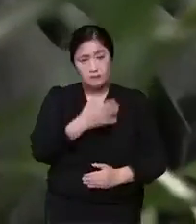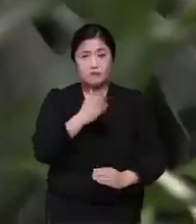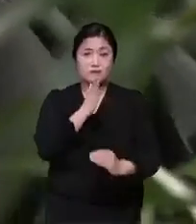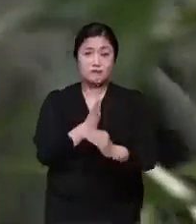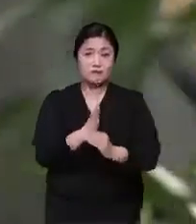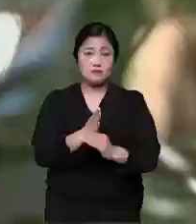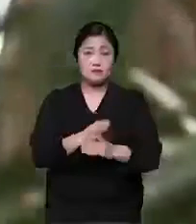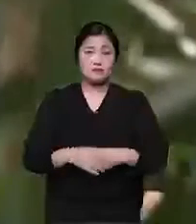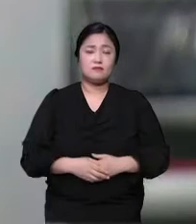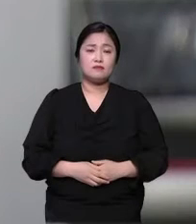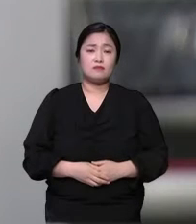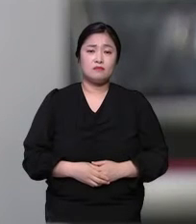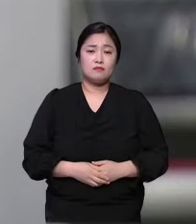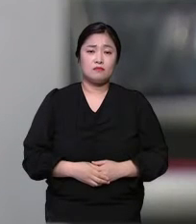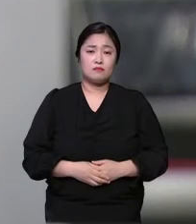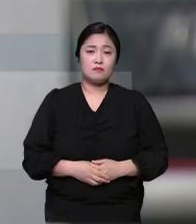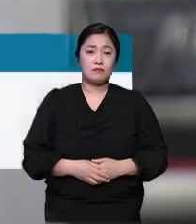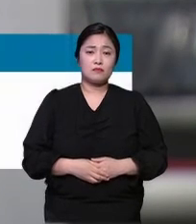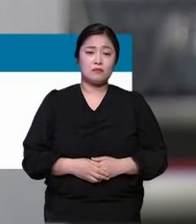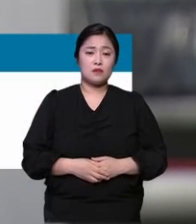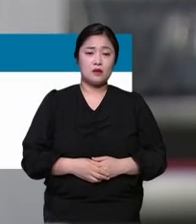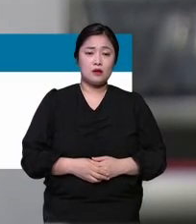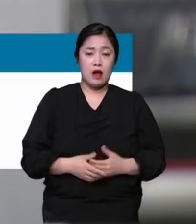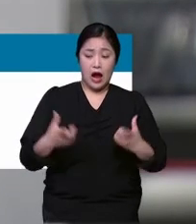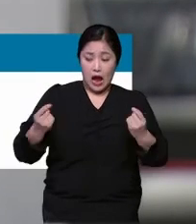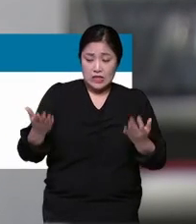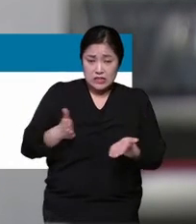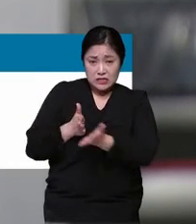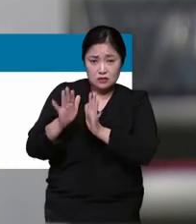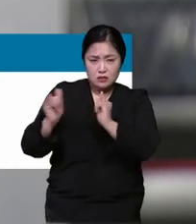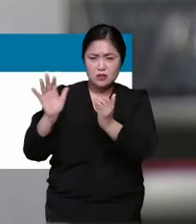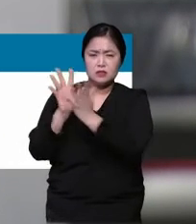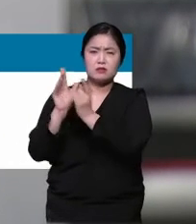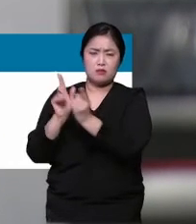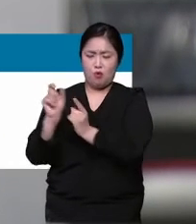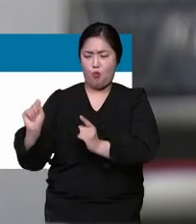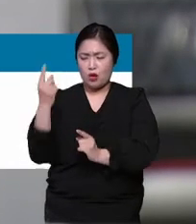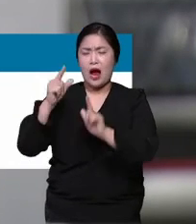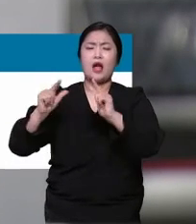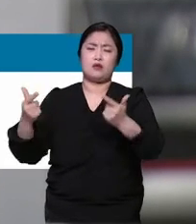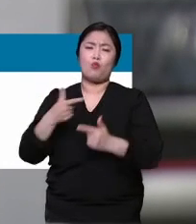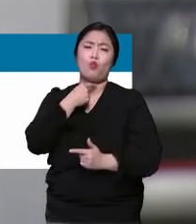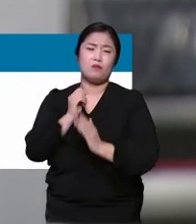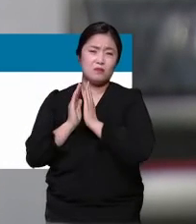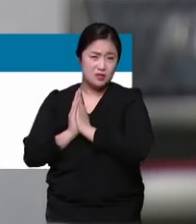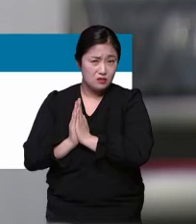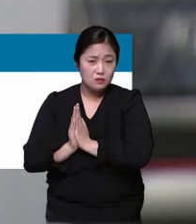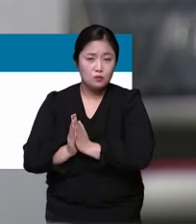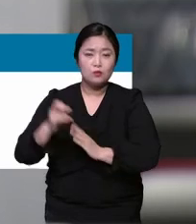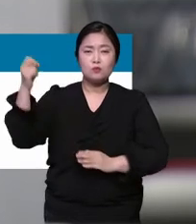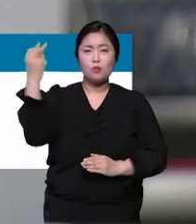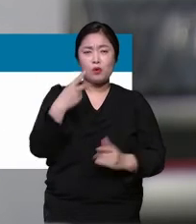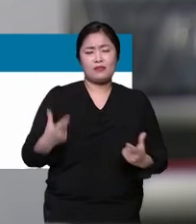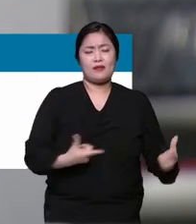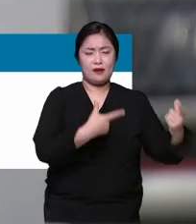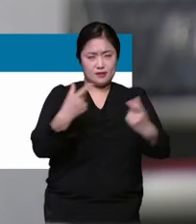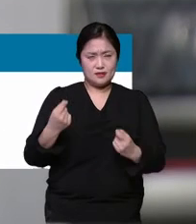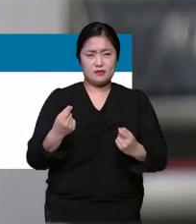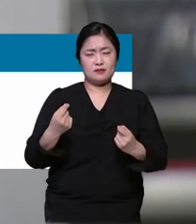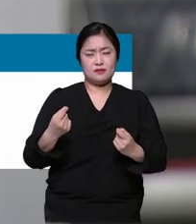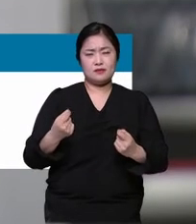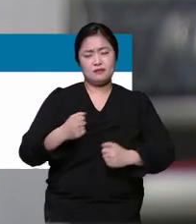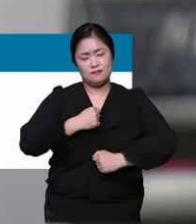있습니다. 같은 업종에 계신 분들 쪽에서 직접적인 일단 원인이 안 됐으면 하는 또 마음이 있고요.